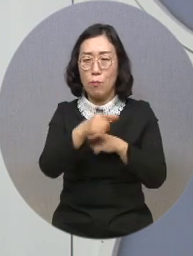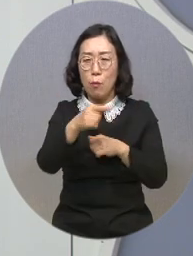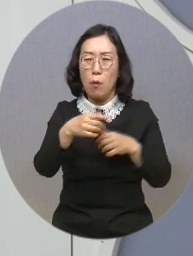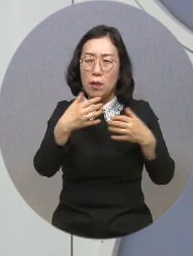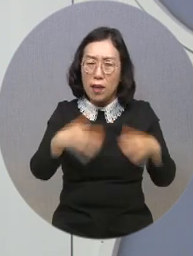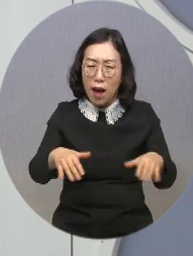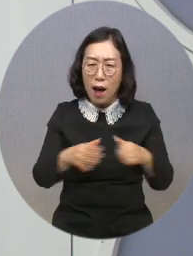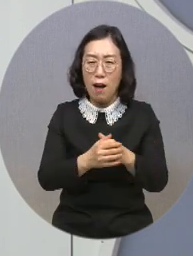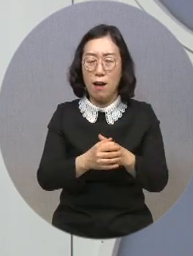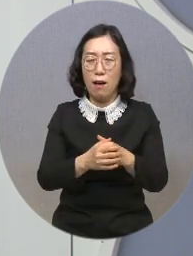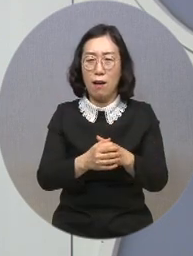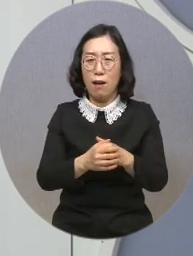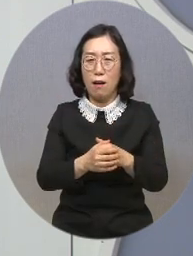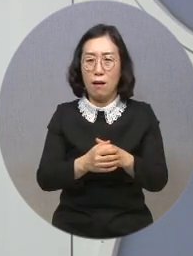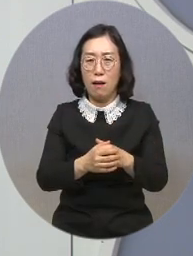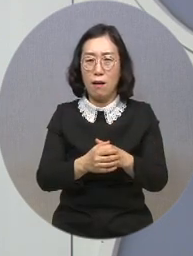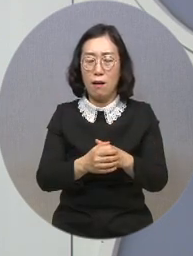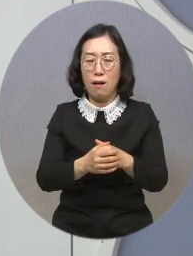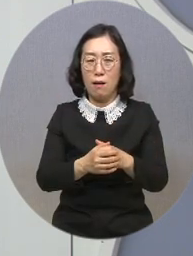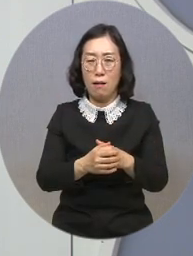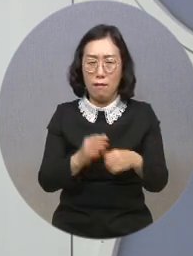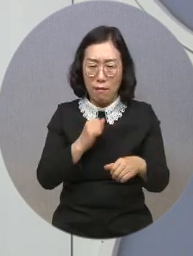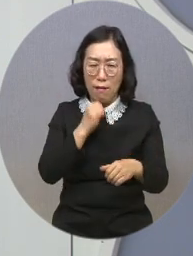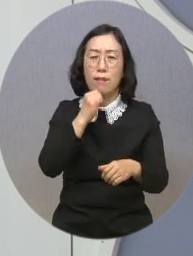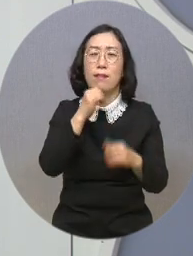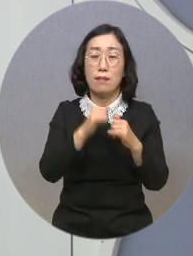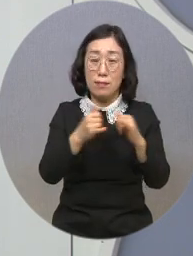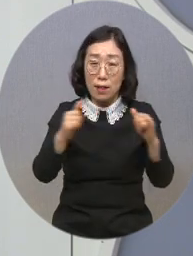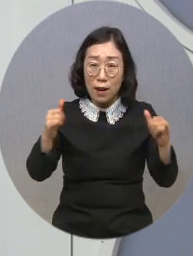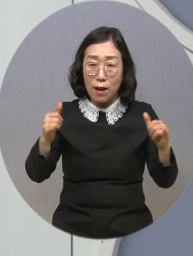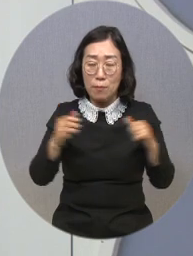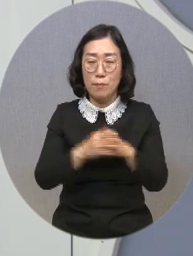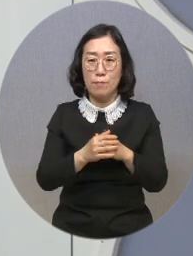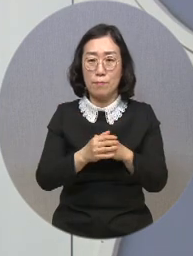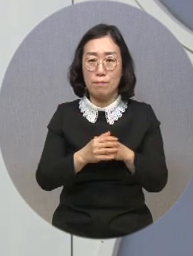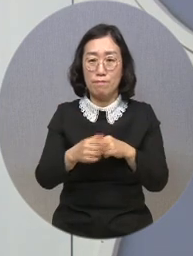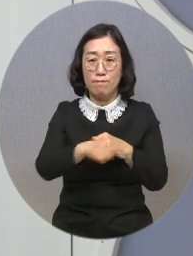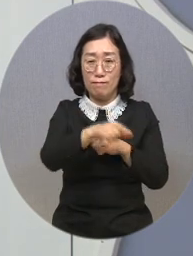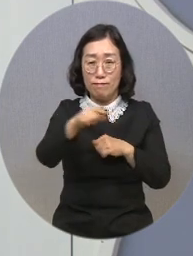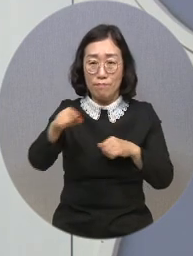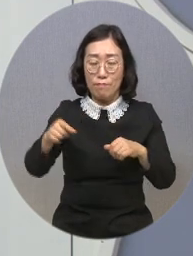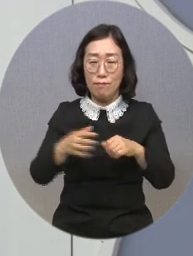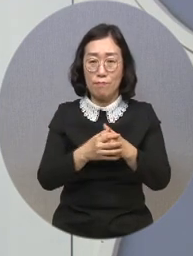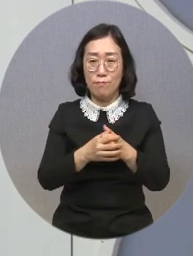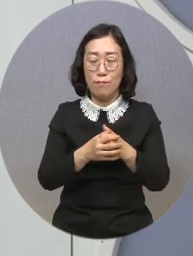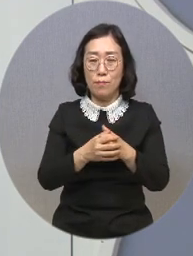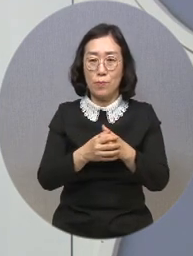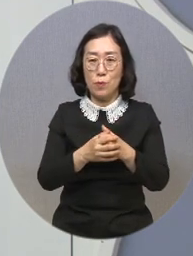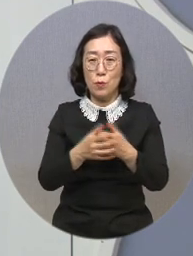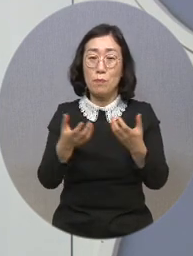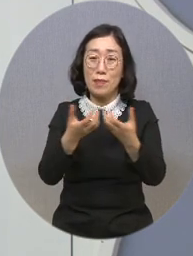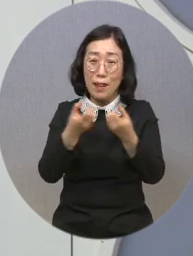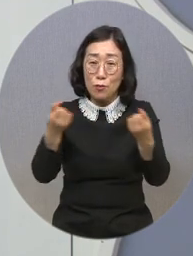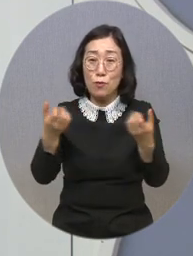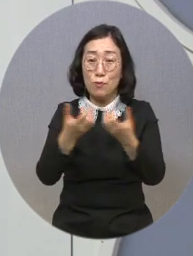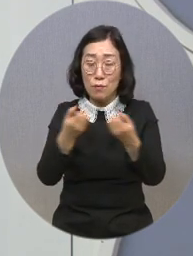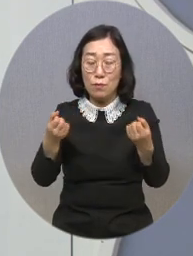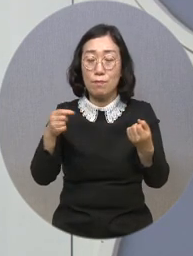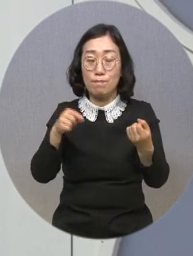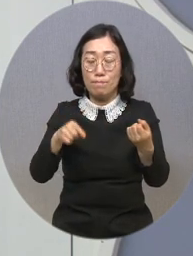약자, 소외된 분들과 또 일반 서민들이 이렇게 좀 이렇게 있지 않습니까? 그래서